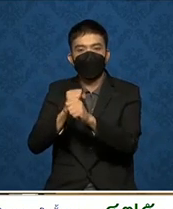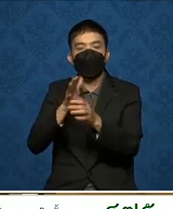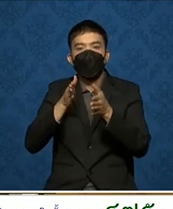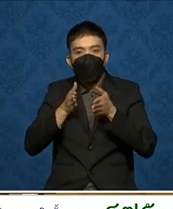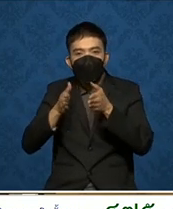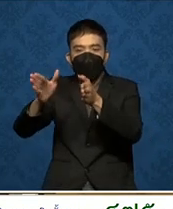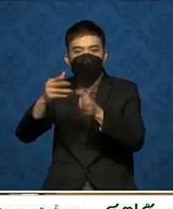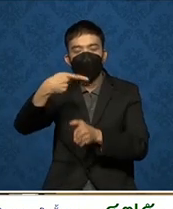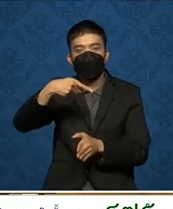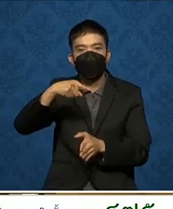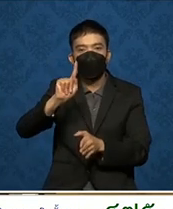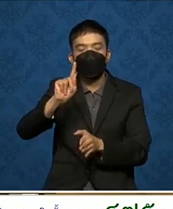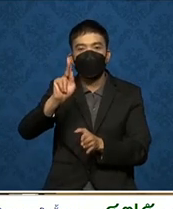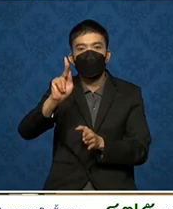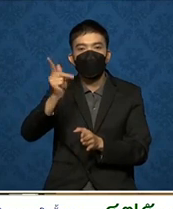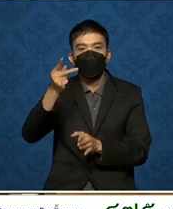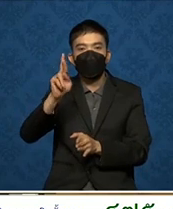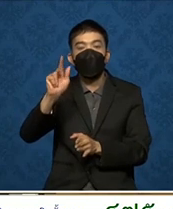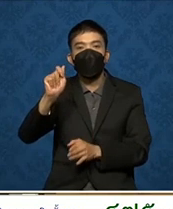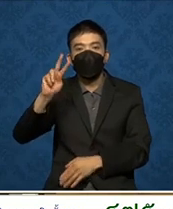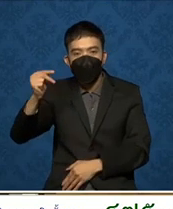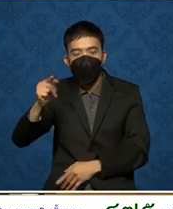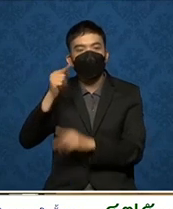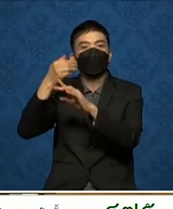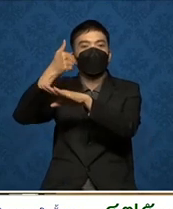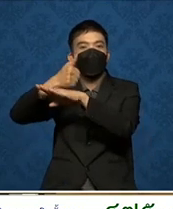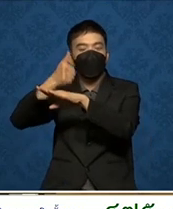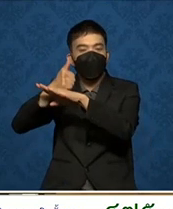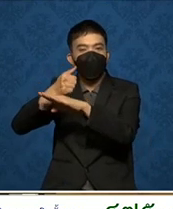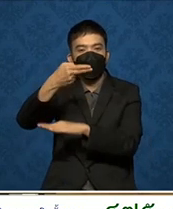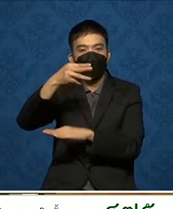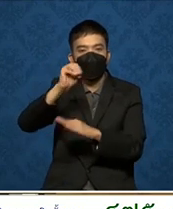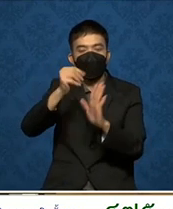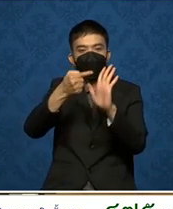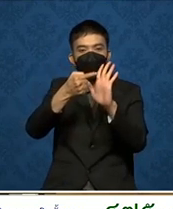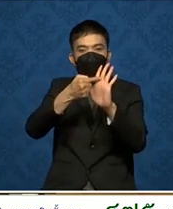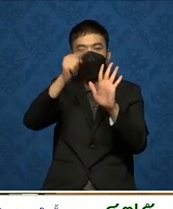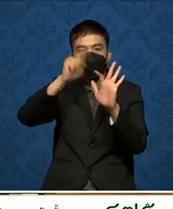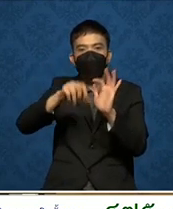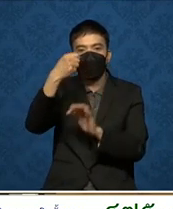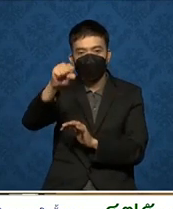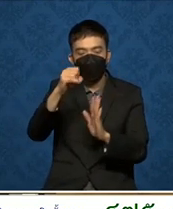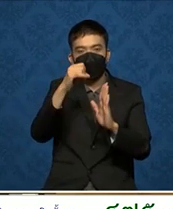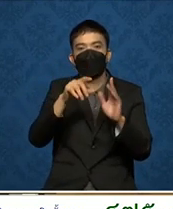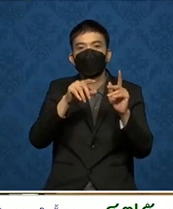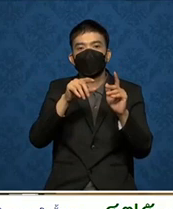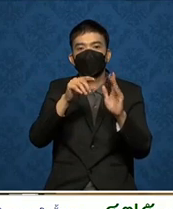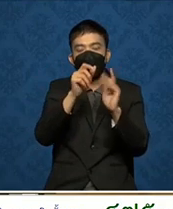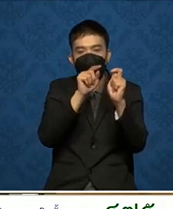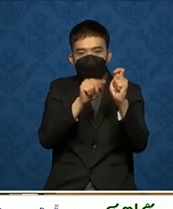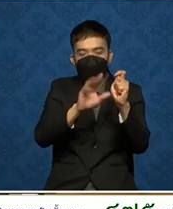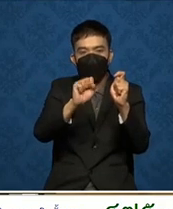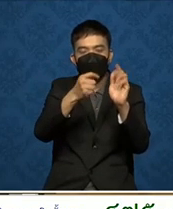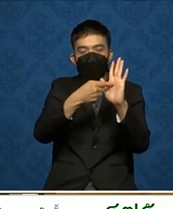ค่ะด้วยนายจำลูนขันธสีมาผู้ใหญ่บ้านหมู่10ตำบลสันกำแพงอำเภอสันกำแพงจังหวั